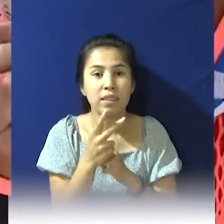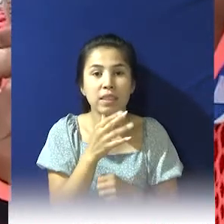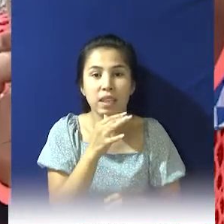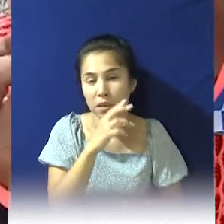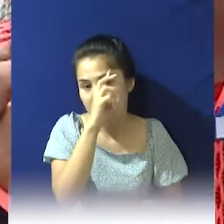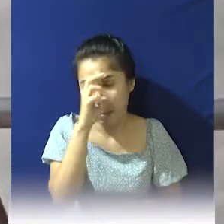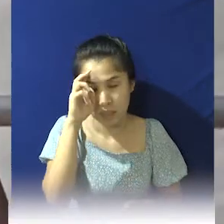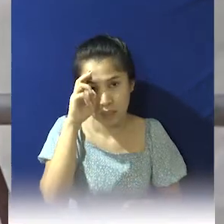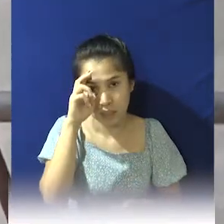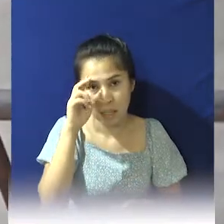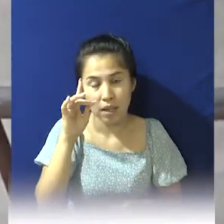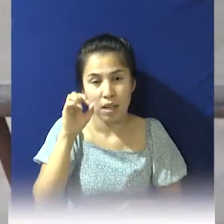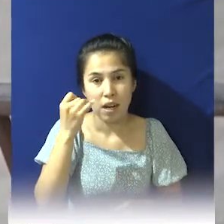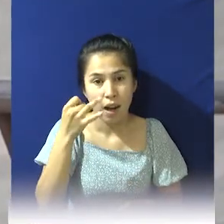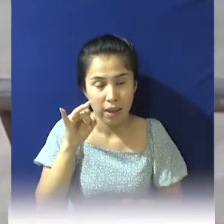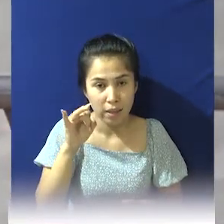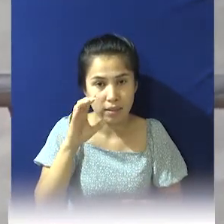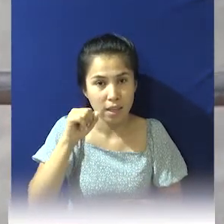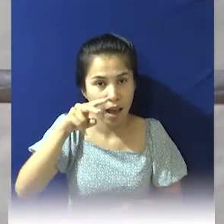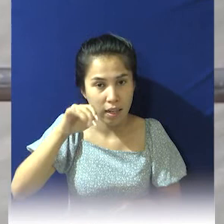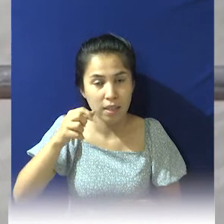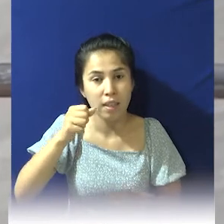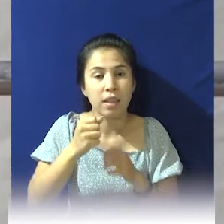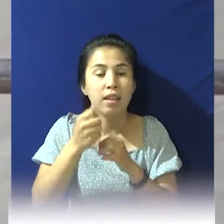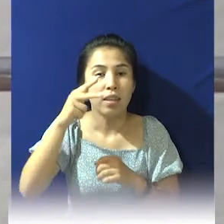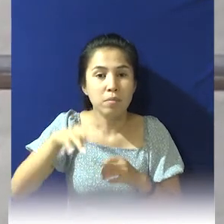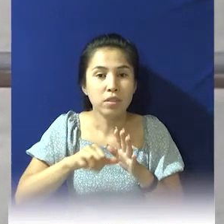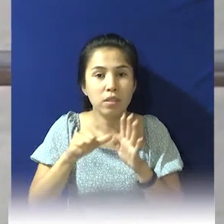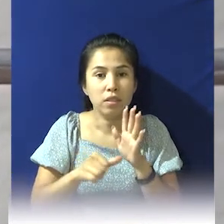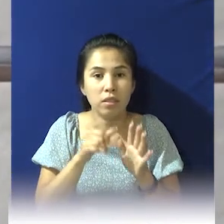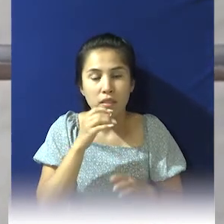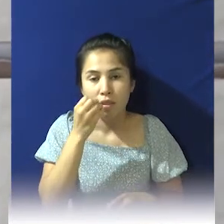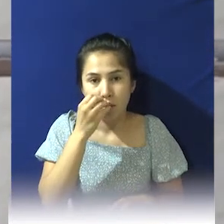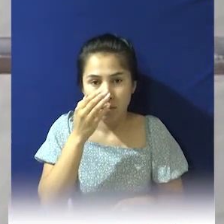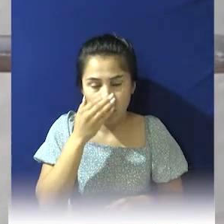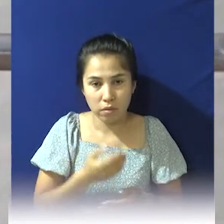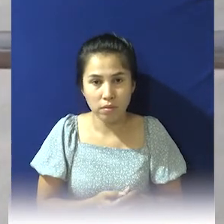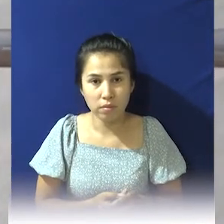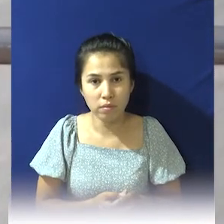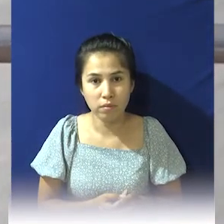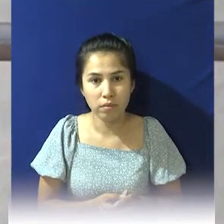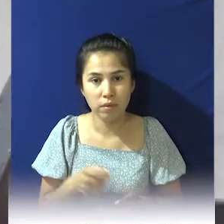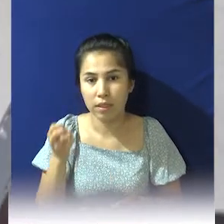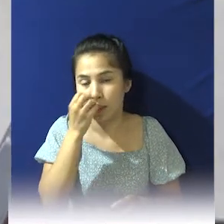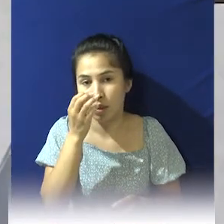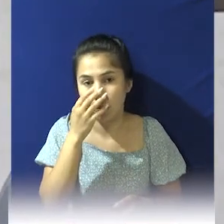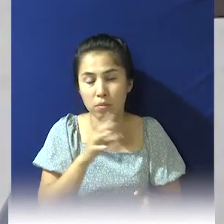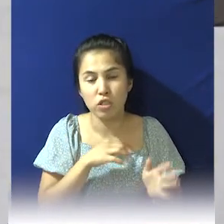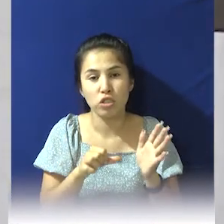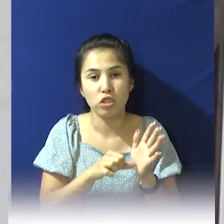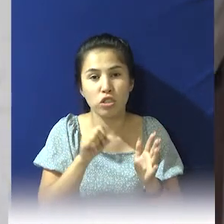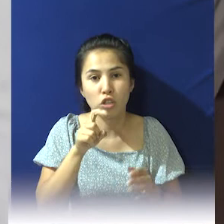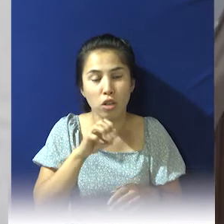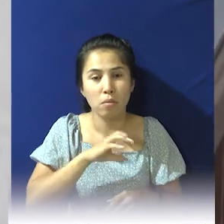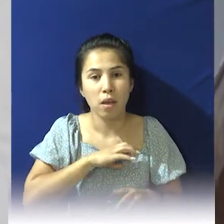15,26 балла. Второй стала 13-летняя бразильянка Райса Лил. Третья – 16-летняя японка Фуна Накаяма. Нисия